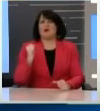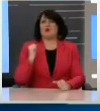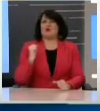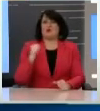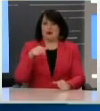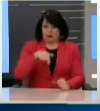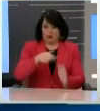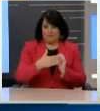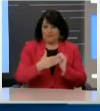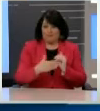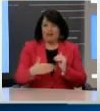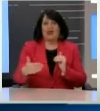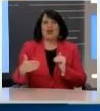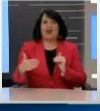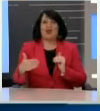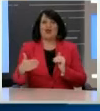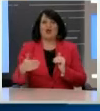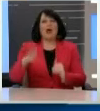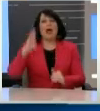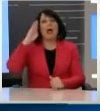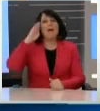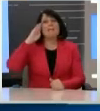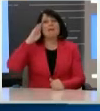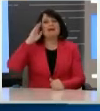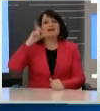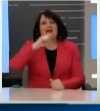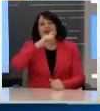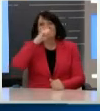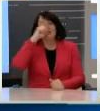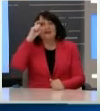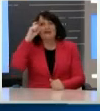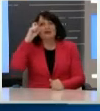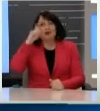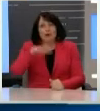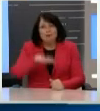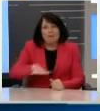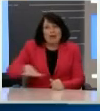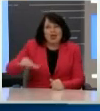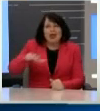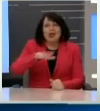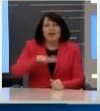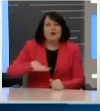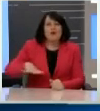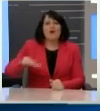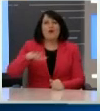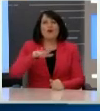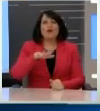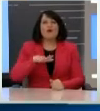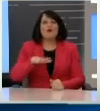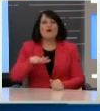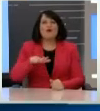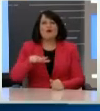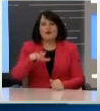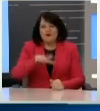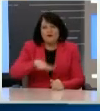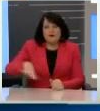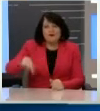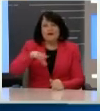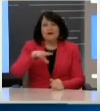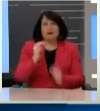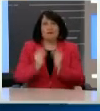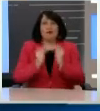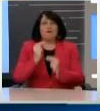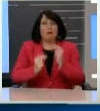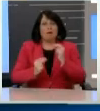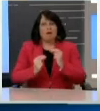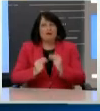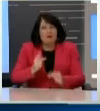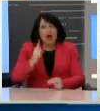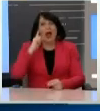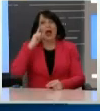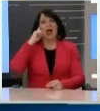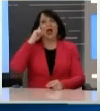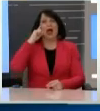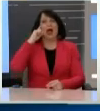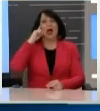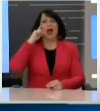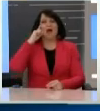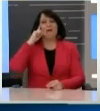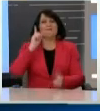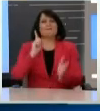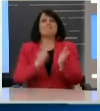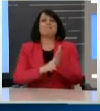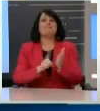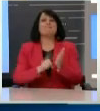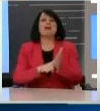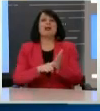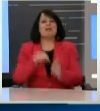ειδικά που η Αμερική δυσκολεύεται στην περιοχή, που υπάρχουν εκρήξεις στην περιοχή, θα πρέπει με βάση